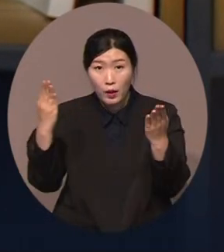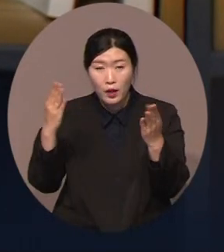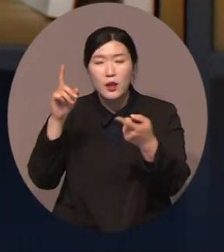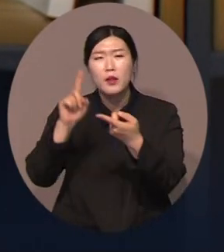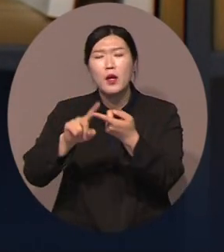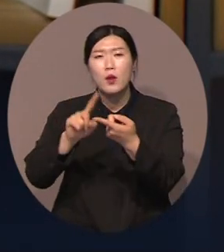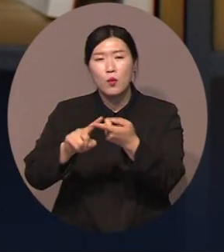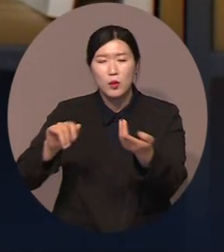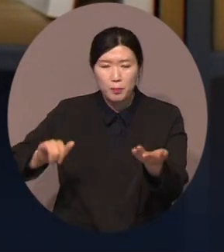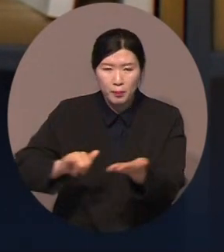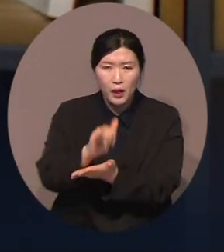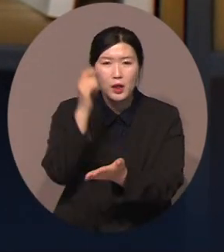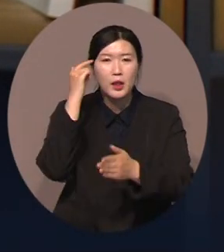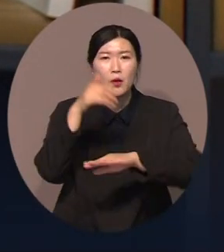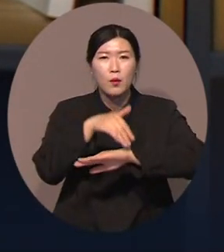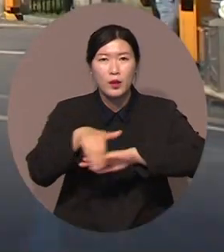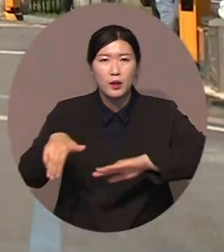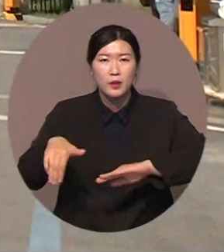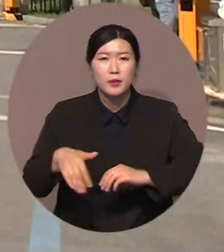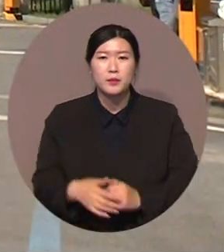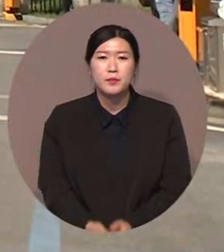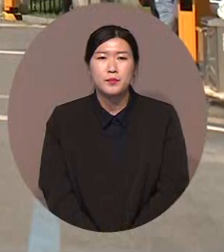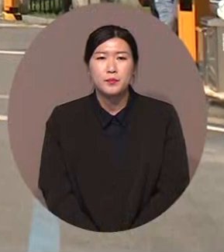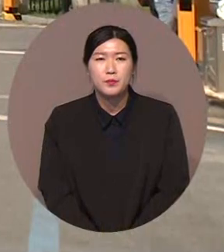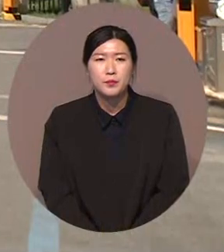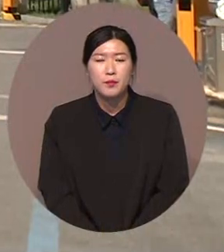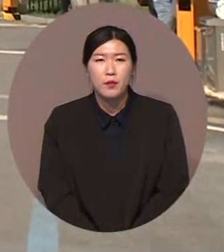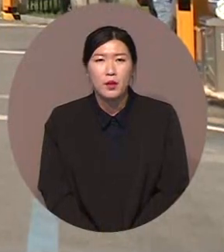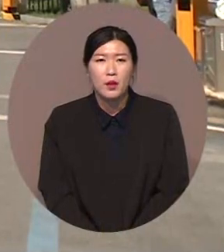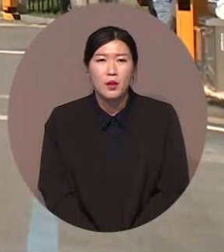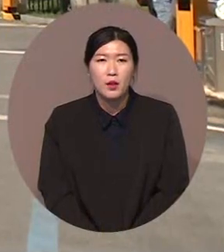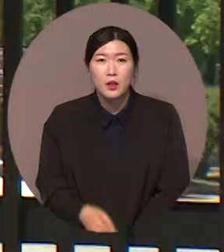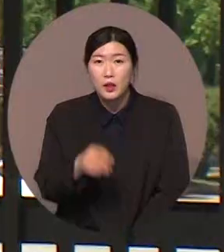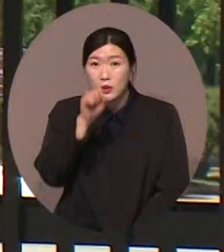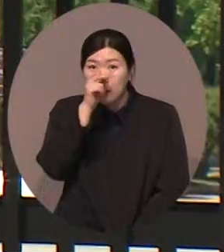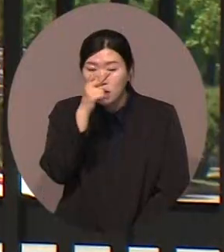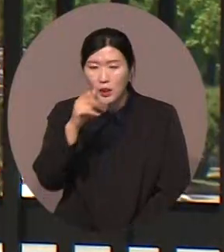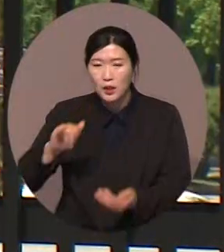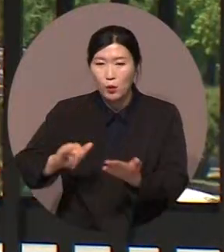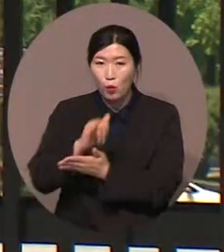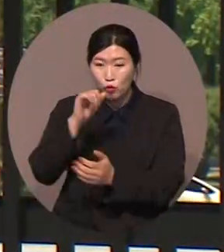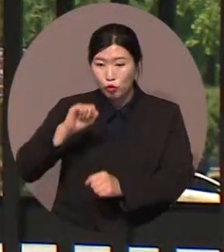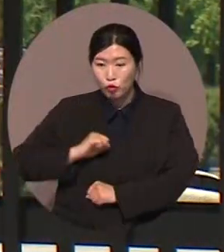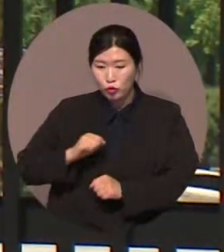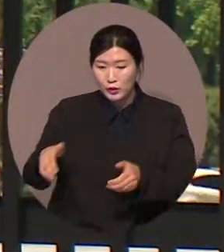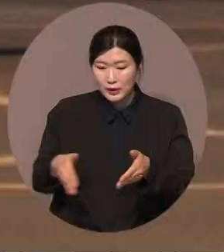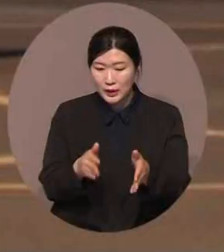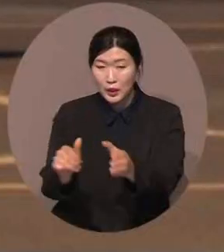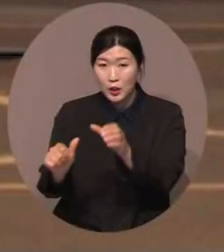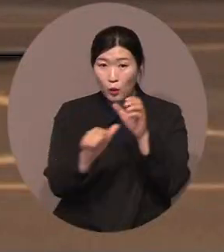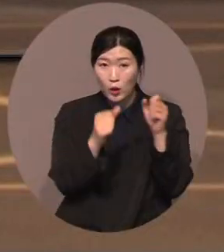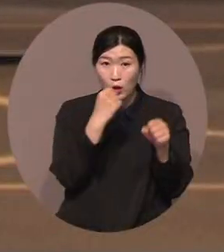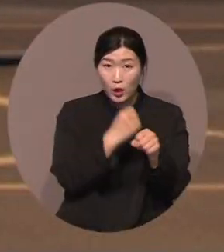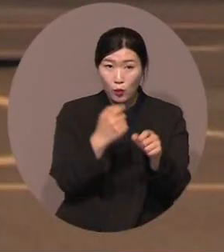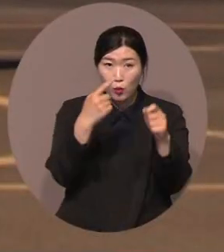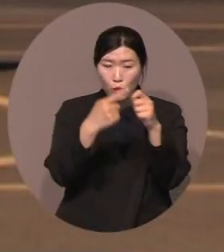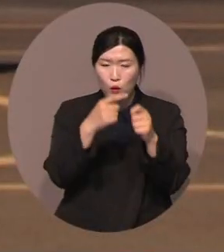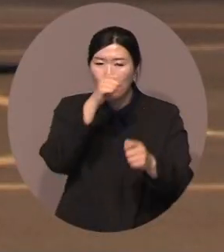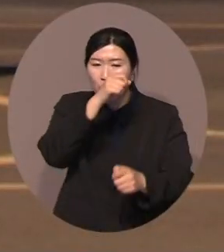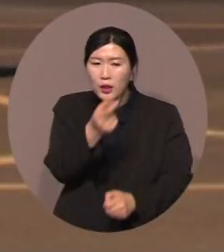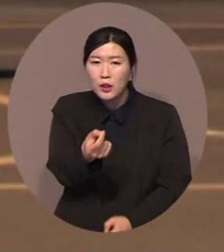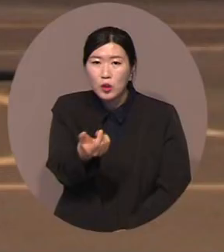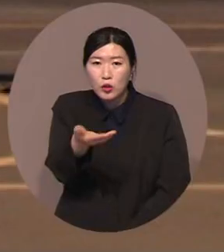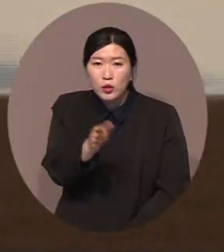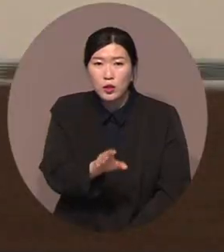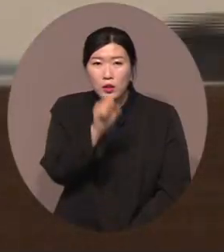서산공항 개항에는 차질이 없도록 서산 공군 20전투 비행단의 기존 활주로를 사용하고 사업비도 적은데